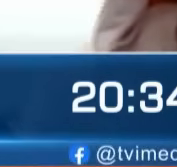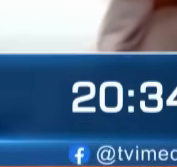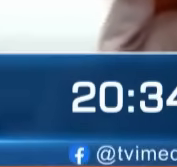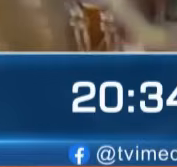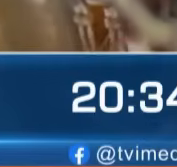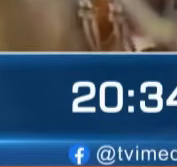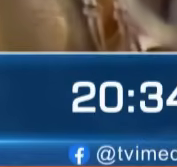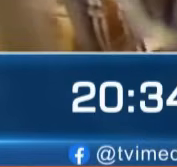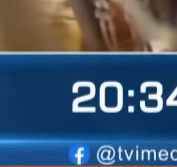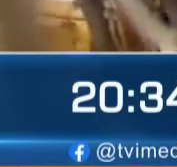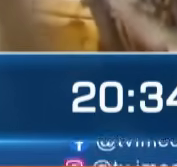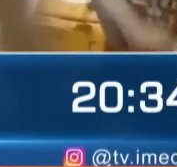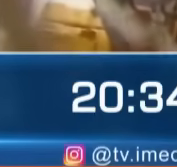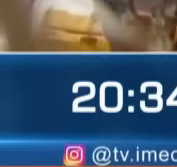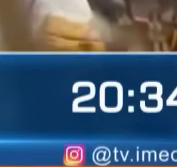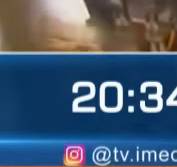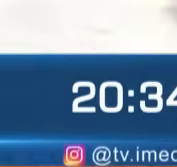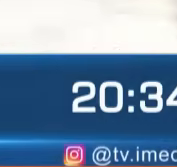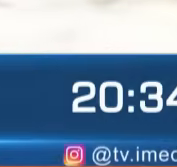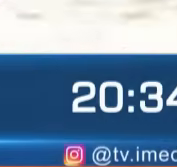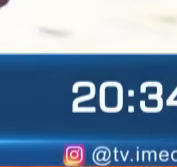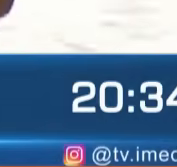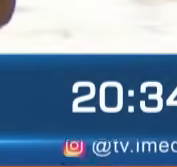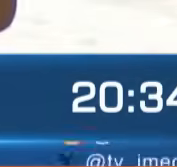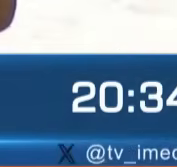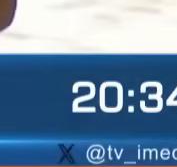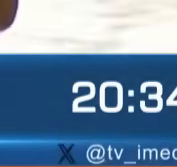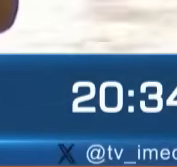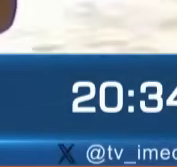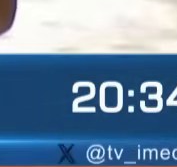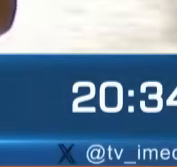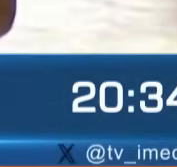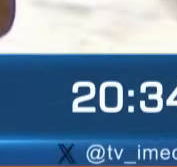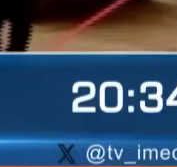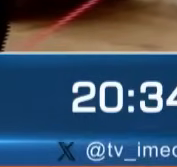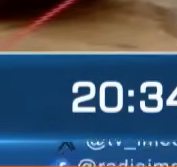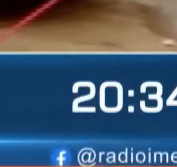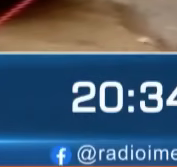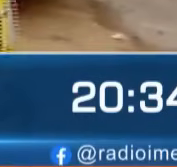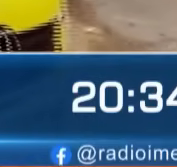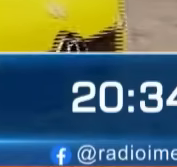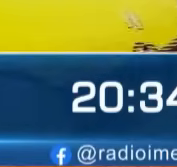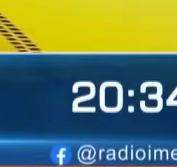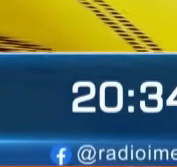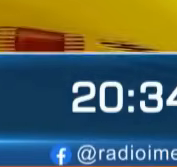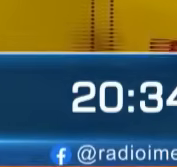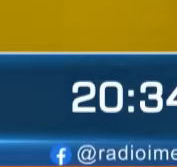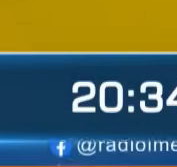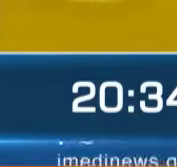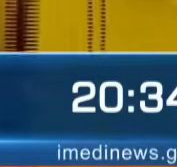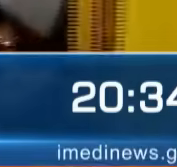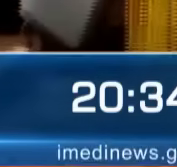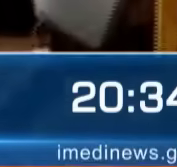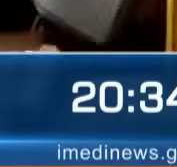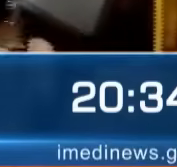Bolo Etapi Android. Scăpăși măștăbii sunt crescând mai urmă specialiști de arele de bine, tum să ambele nimă se trompune băsuri de ascunde bizgamut